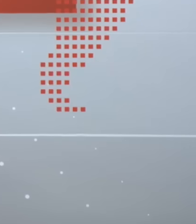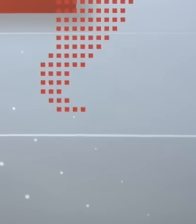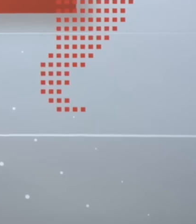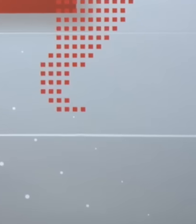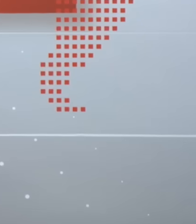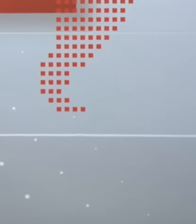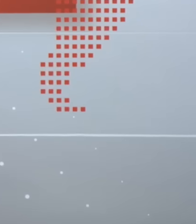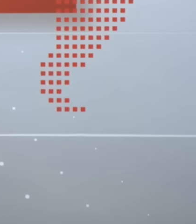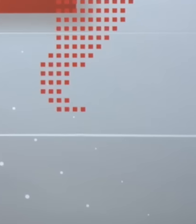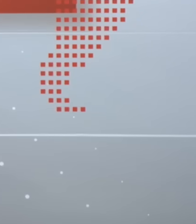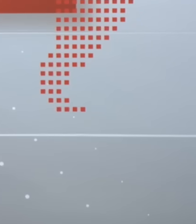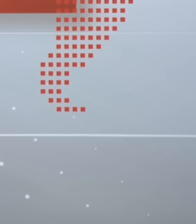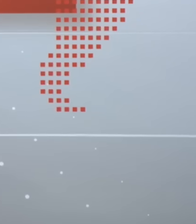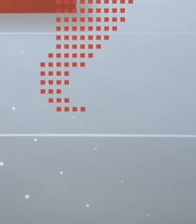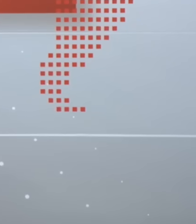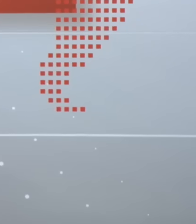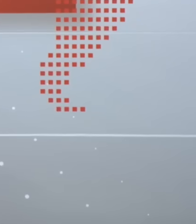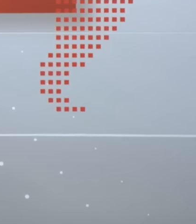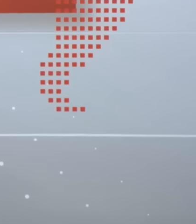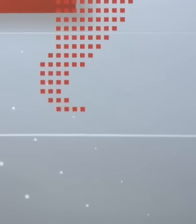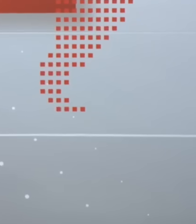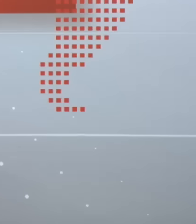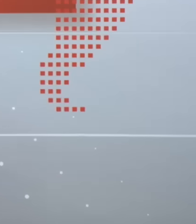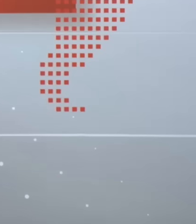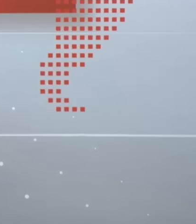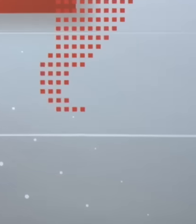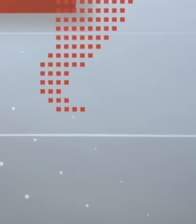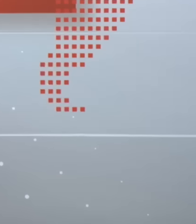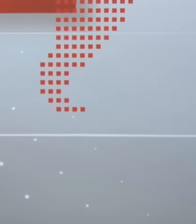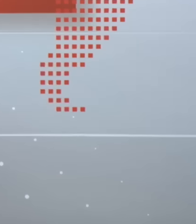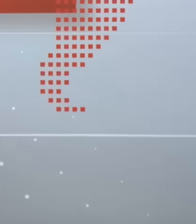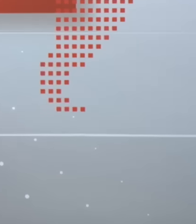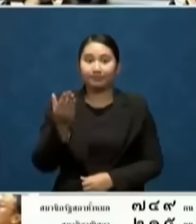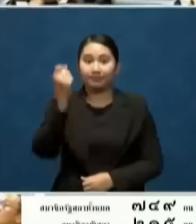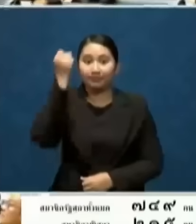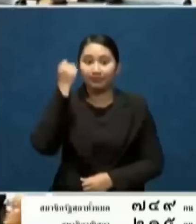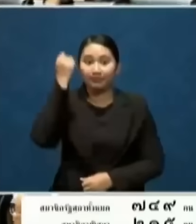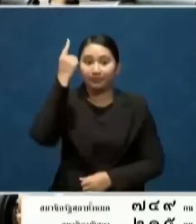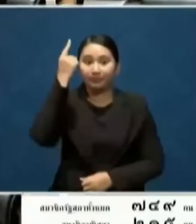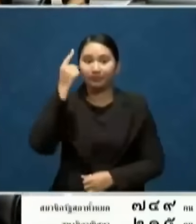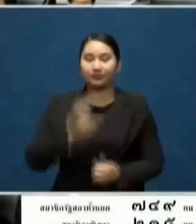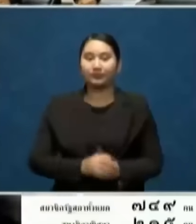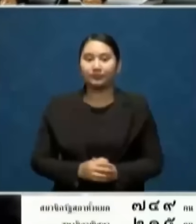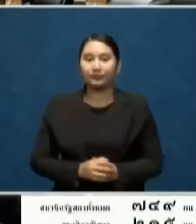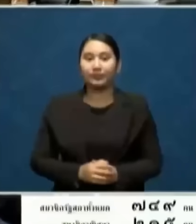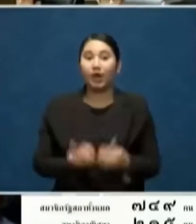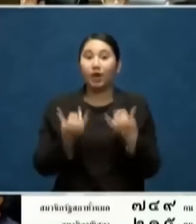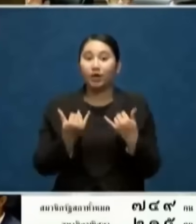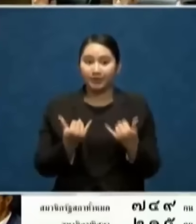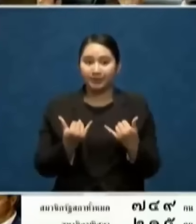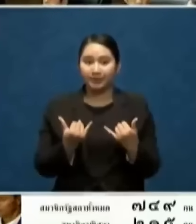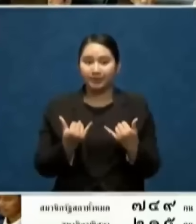ว.หนุนพิธาแค่10คนเท่านั้นนะคะตอนนี้เหลืออีกก็ประมาณ100คนเท่านั้นนะคะเดี๋ยวลุ้นกันต่อก็แล้วกันแล้วก็ใน